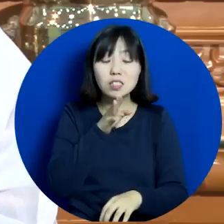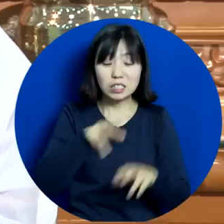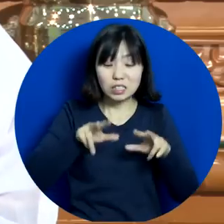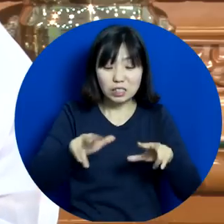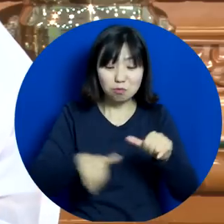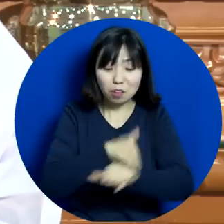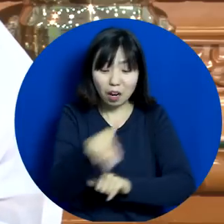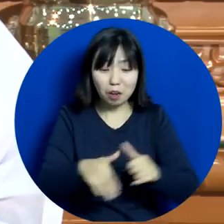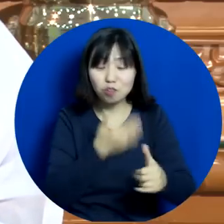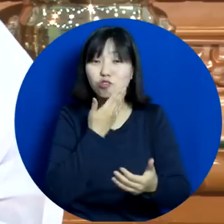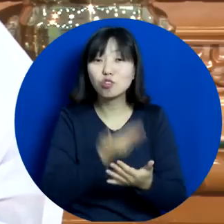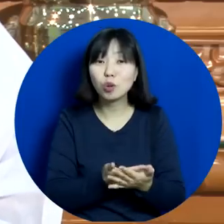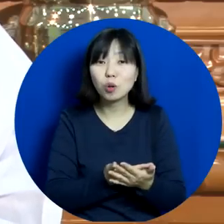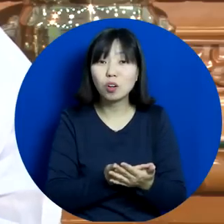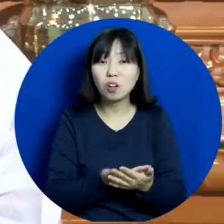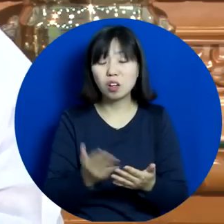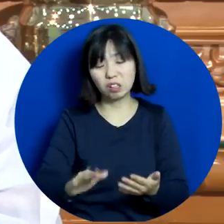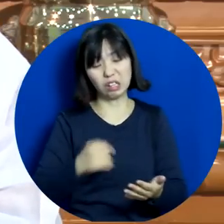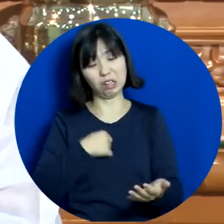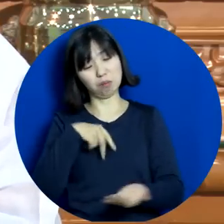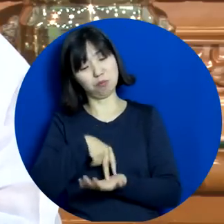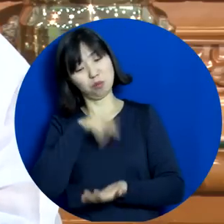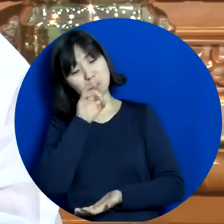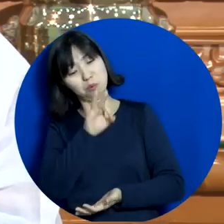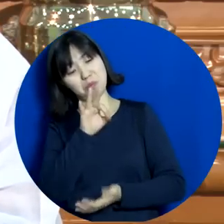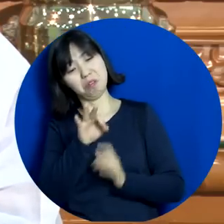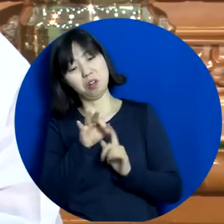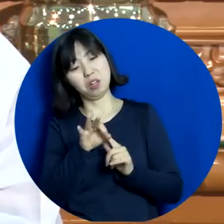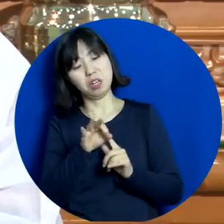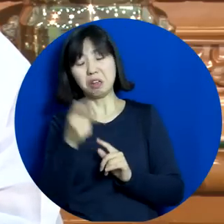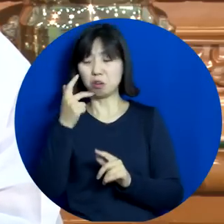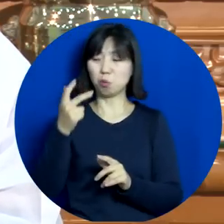그런데 지나놓고 보면 그런 거 별로 안 중요해요.